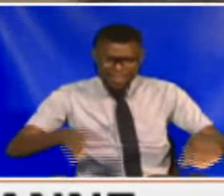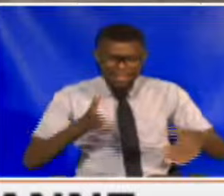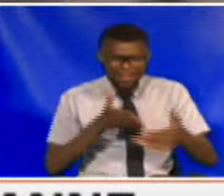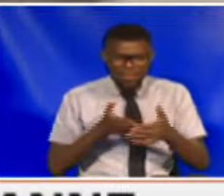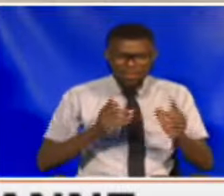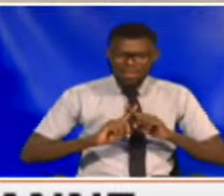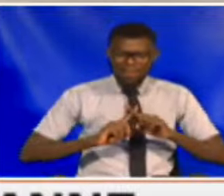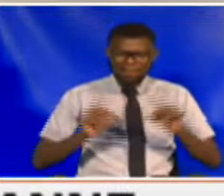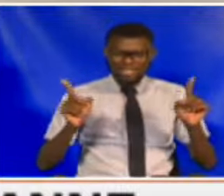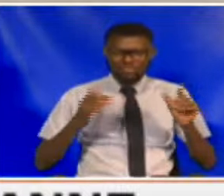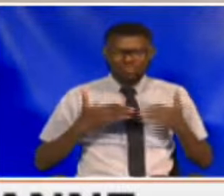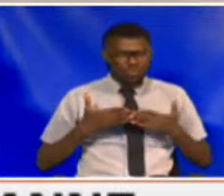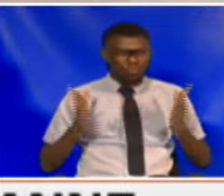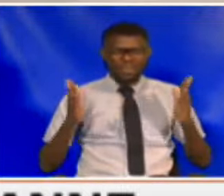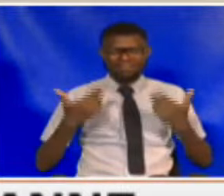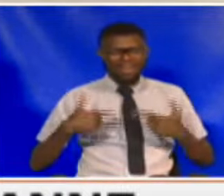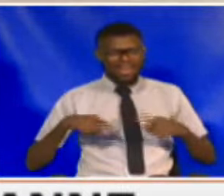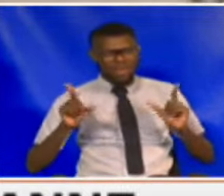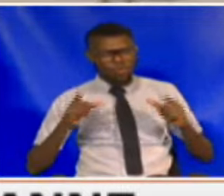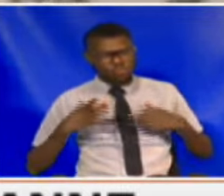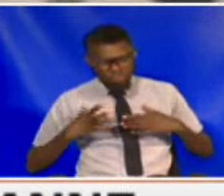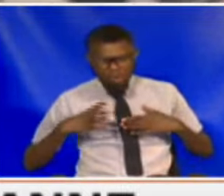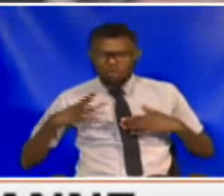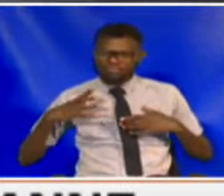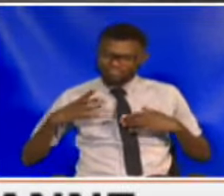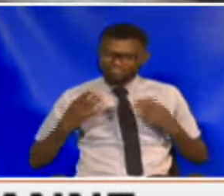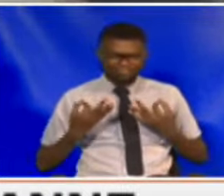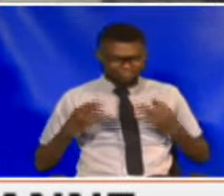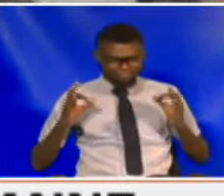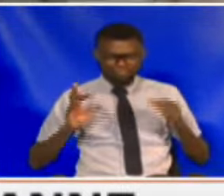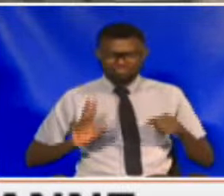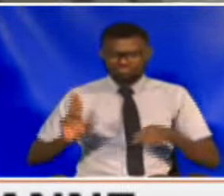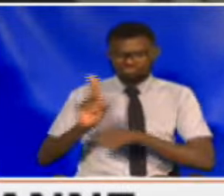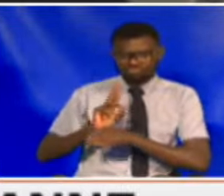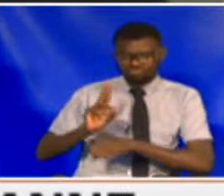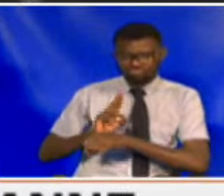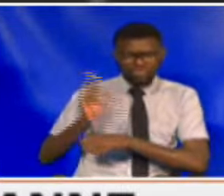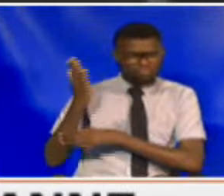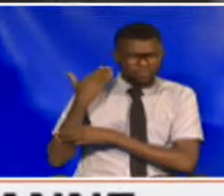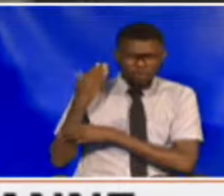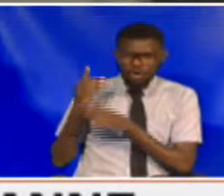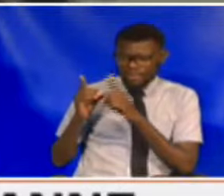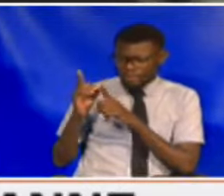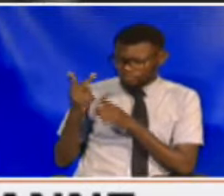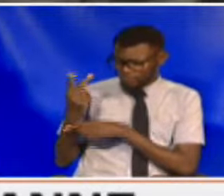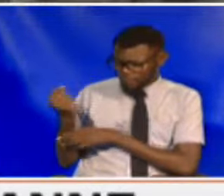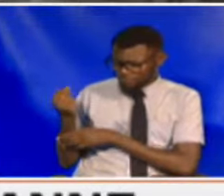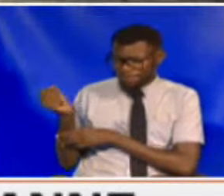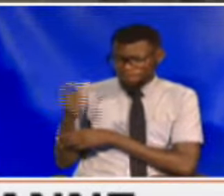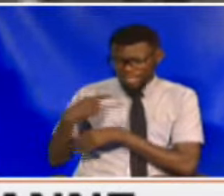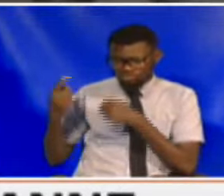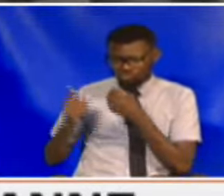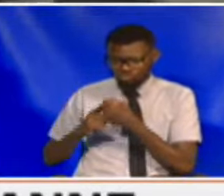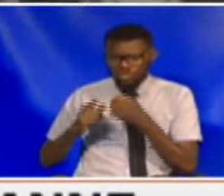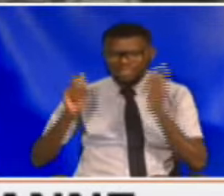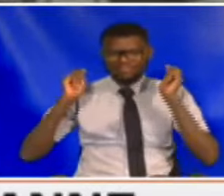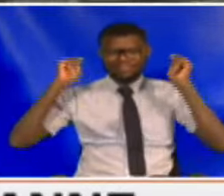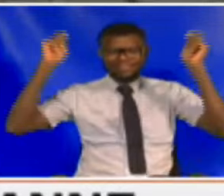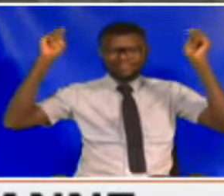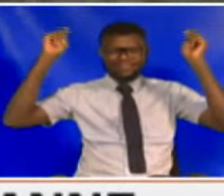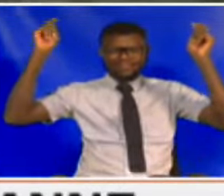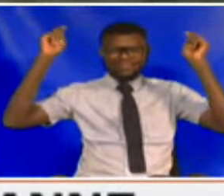viliondolewa kuruhusu wananchi kutumia barabara hiyo kwa mara ya kwanza tangu maandamano ya tarehe 25 mwezi Juni.